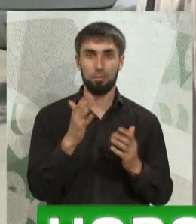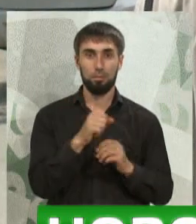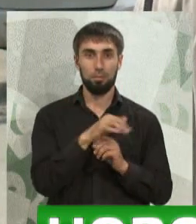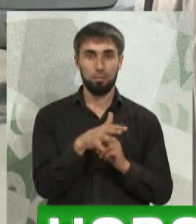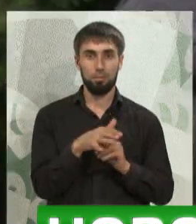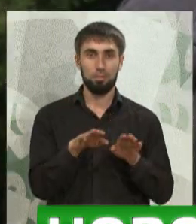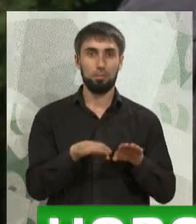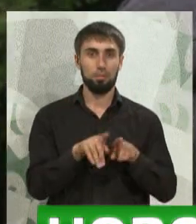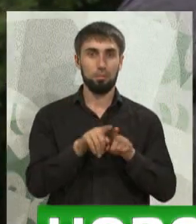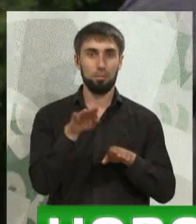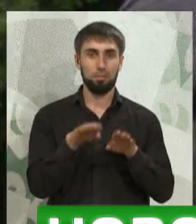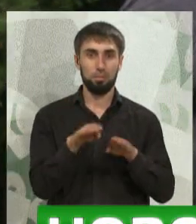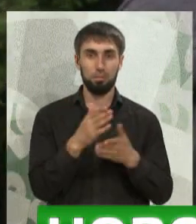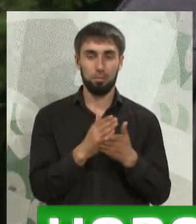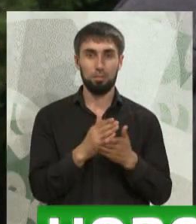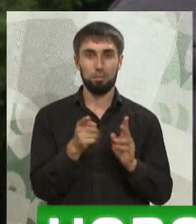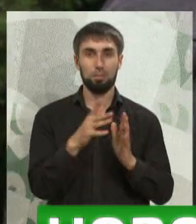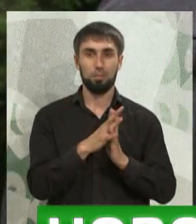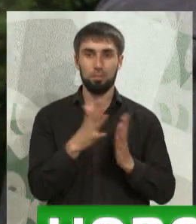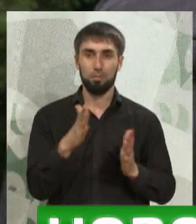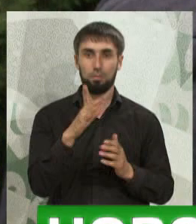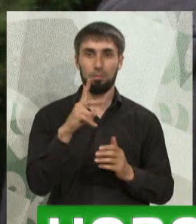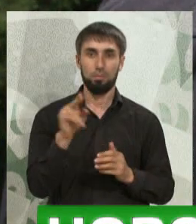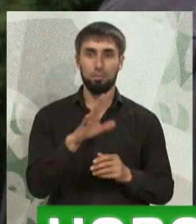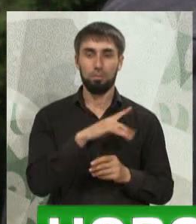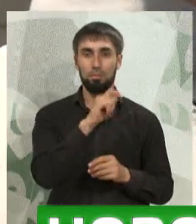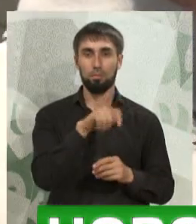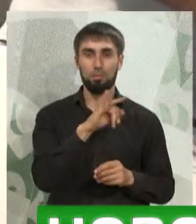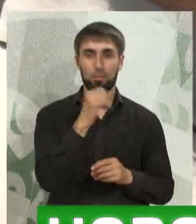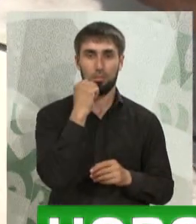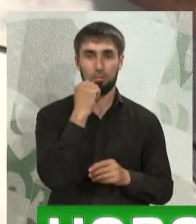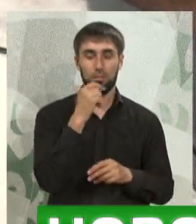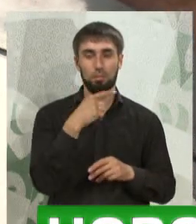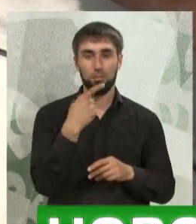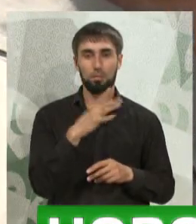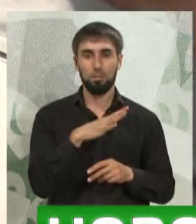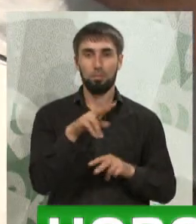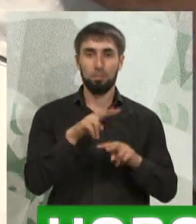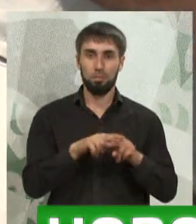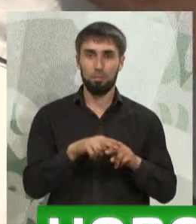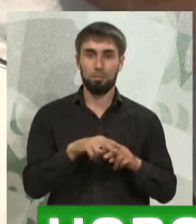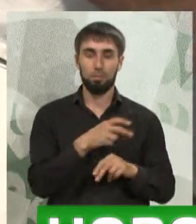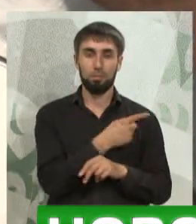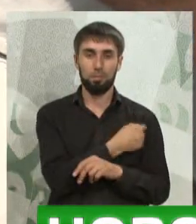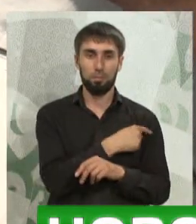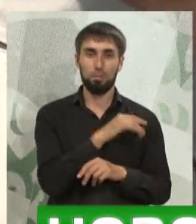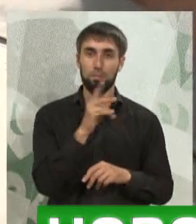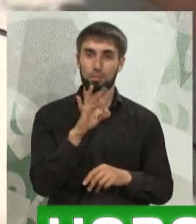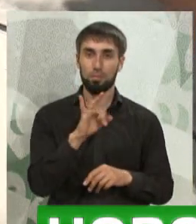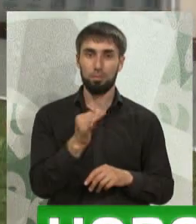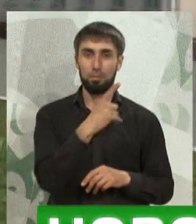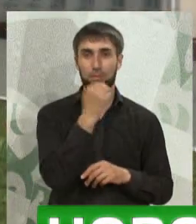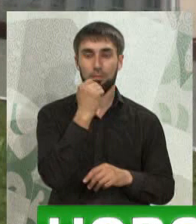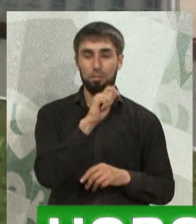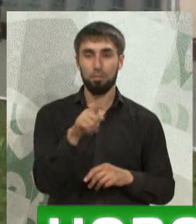коронавирусом выравнивается. В это большой вклад несли и бригады приезжих медиков, отмечают местные врачи. Довольны работой своих коллег из Ингушетии и